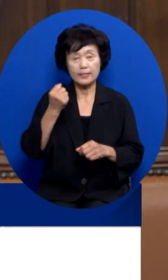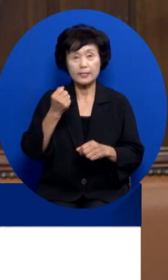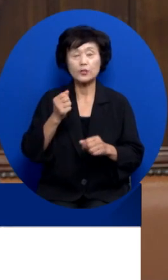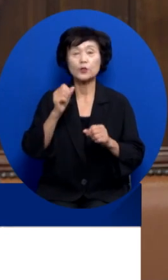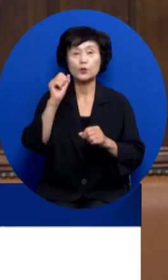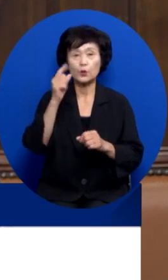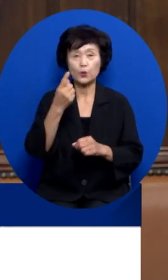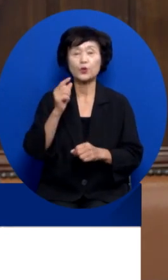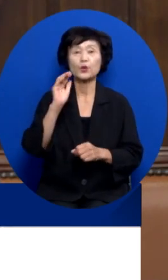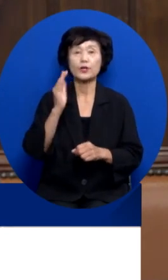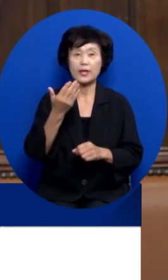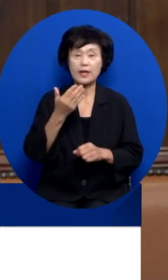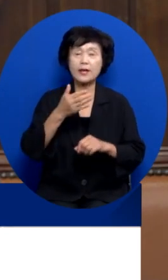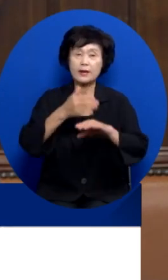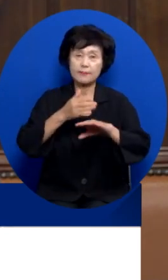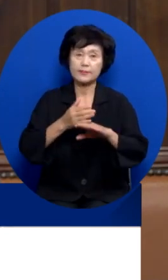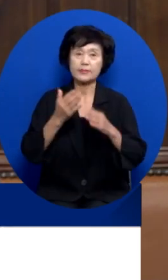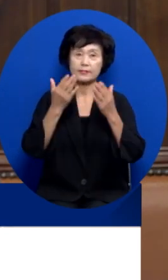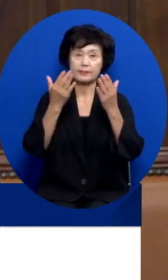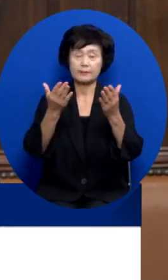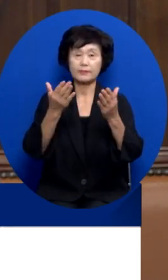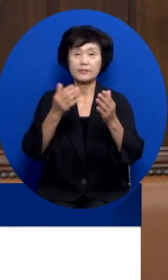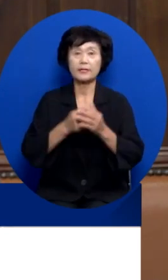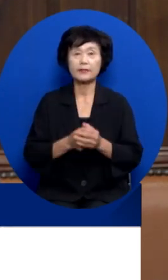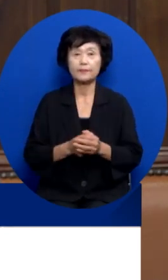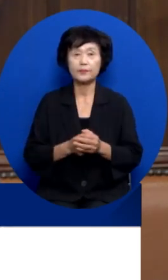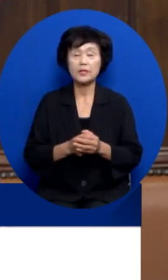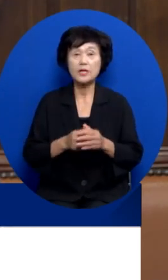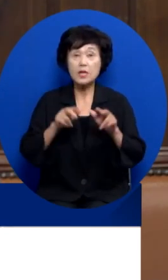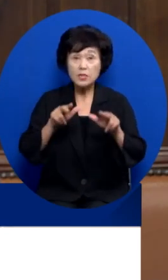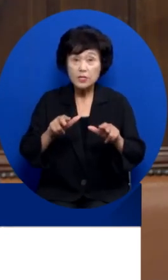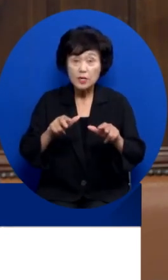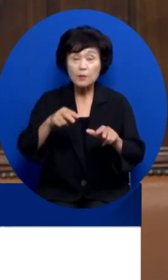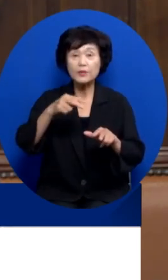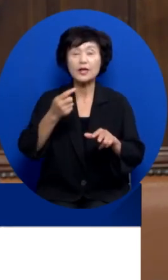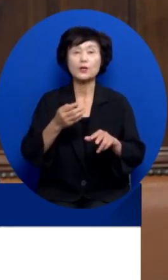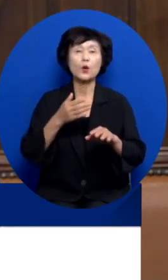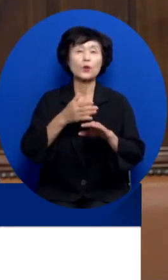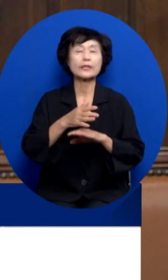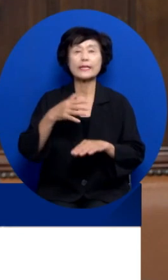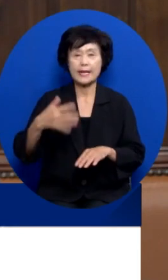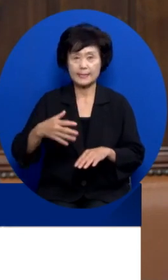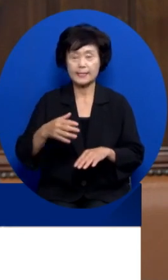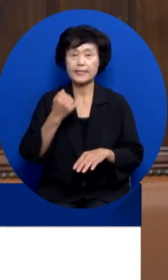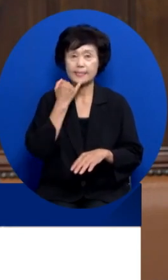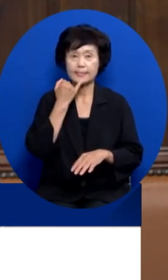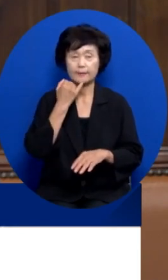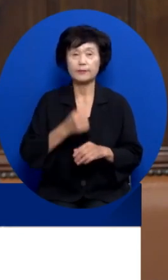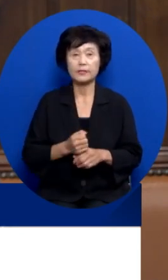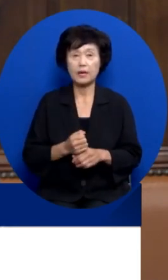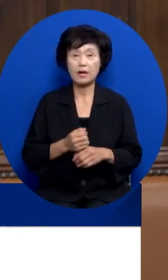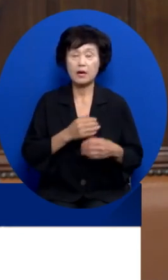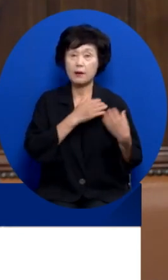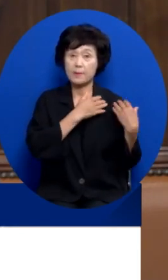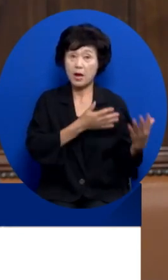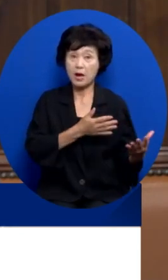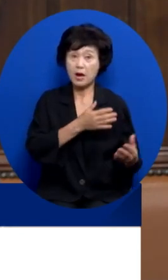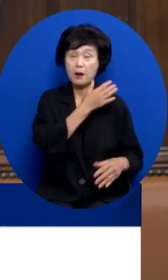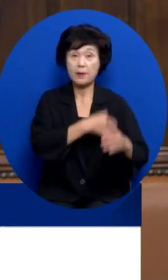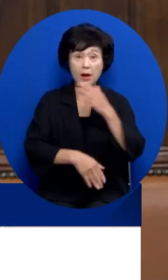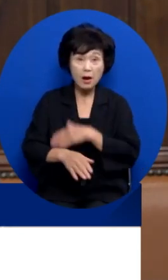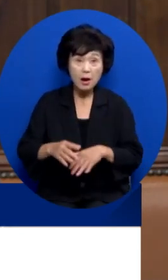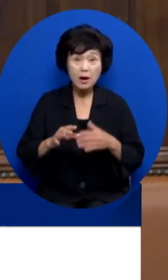계기가 된 것을 감사드립니다. 이제라도 늦지 않았습니다. 더 방치하면 우리